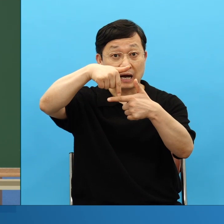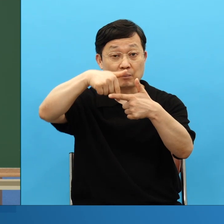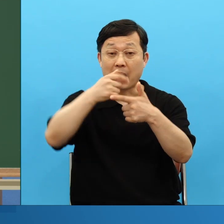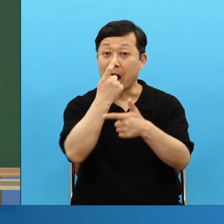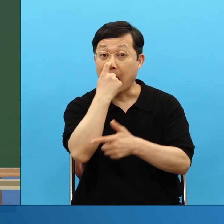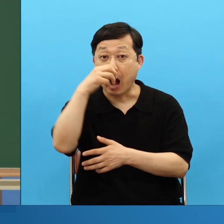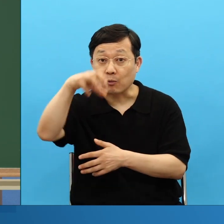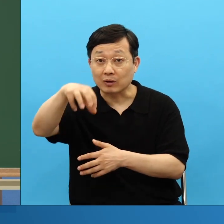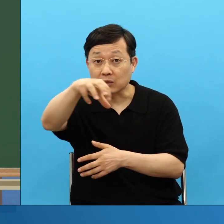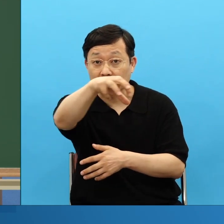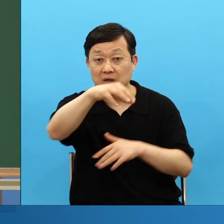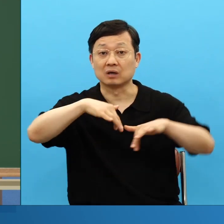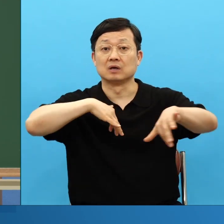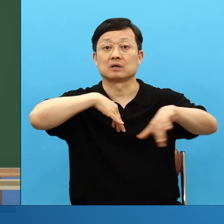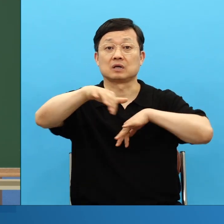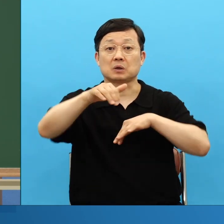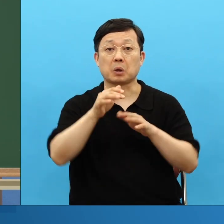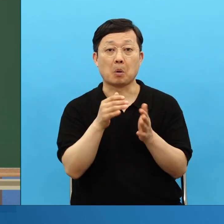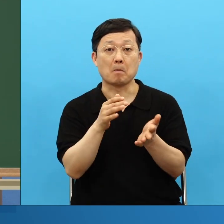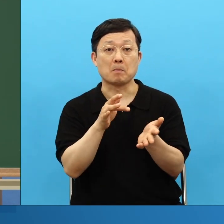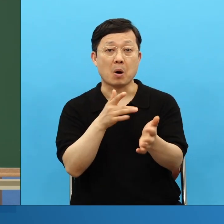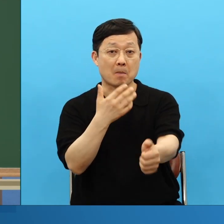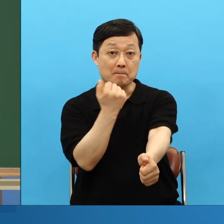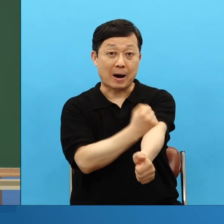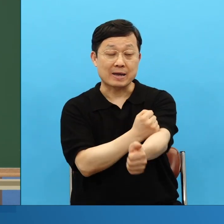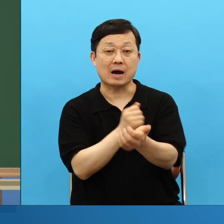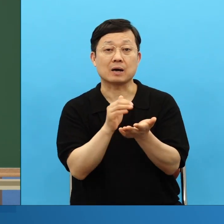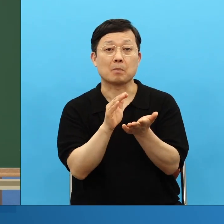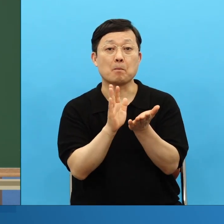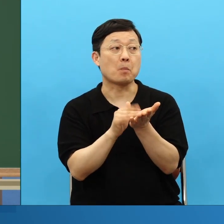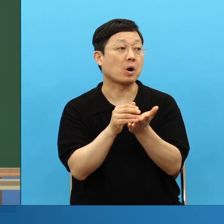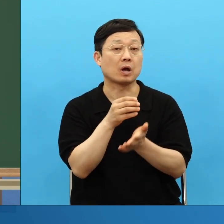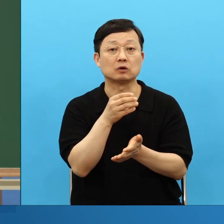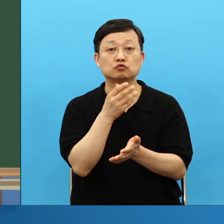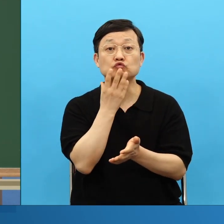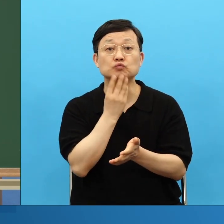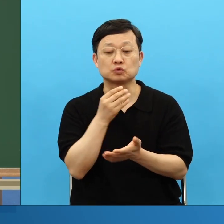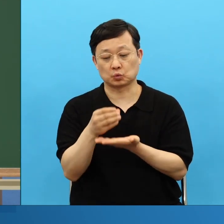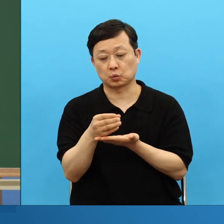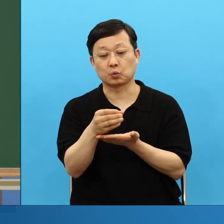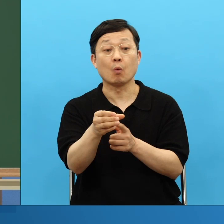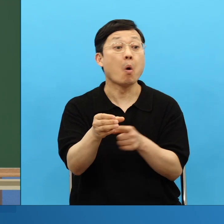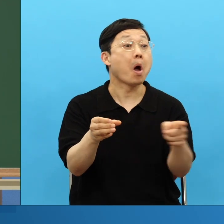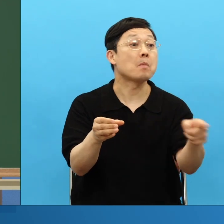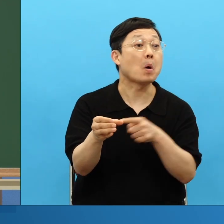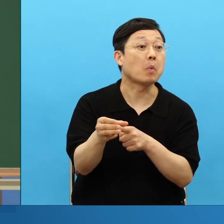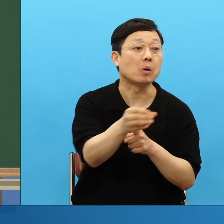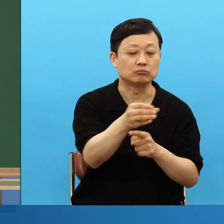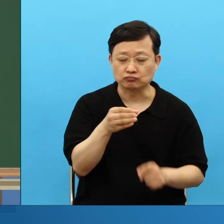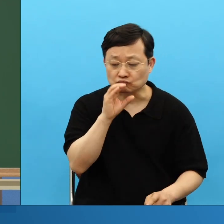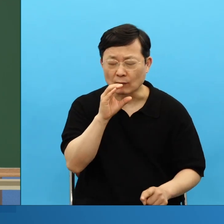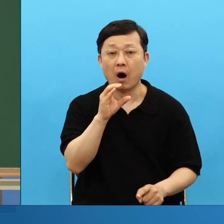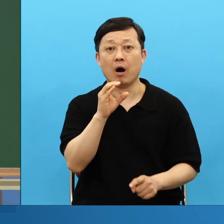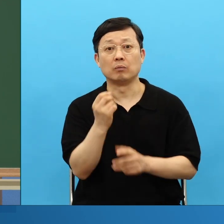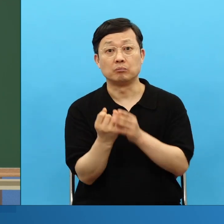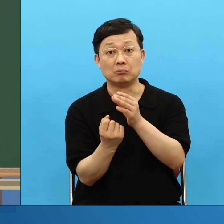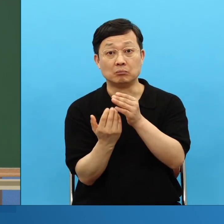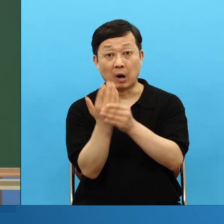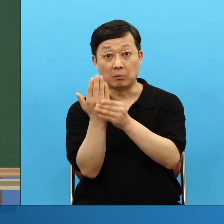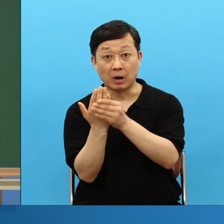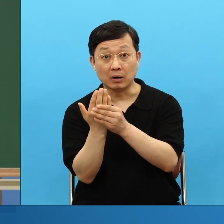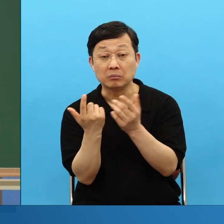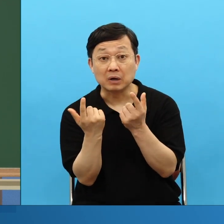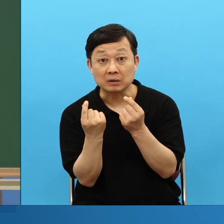이렇게 길에서 마약 음료 사건 터졌을 때도 많이 놀랐죠. 서울의 버닝썬 사건이 터지면서